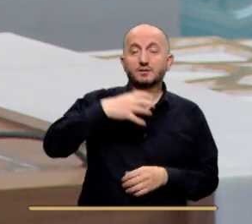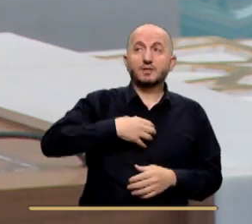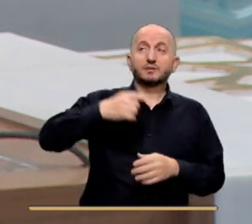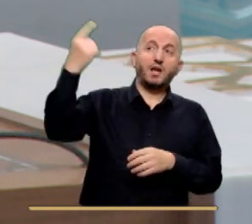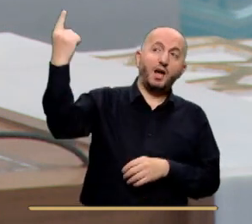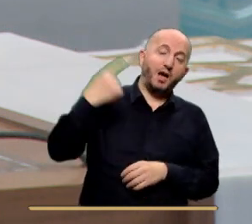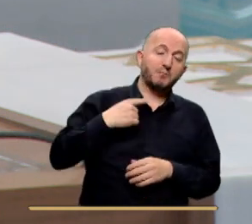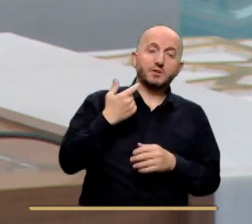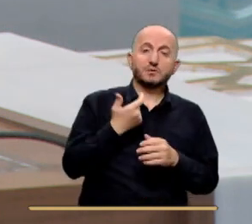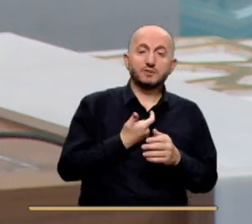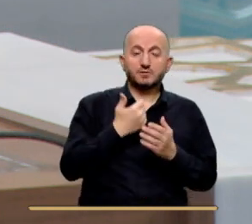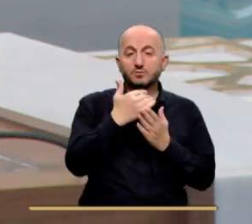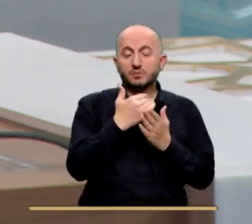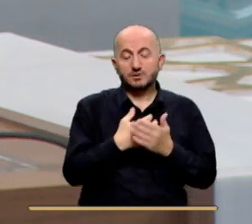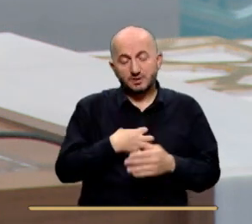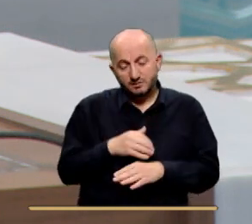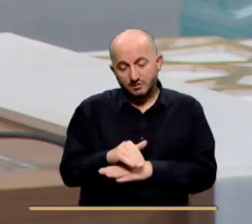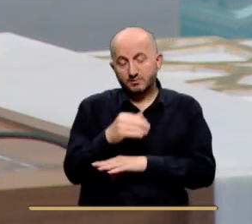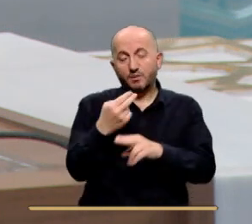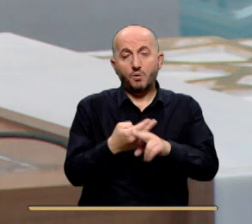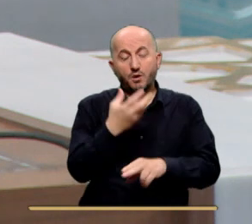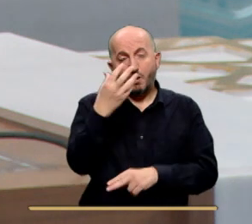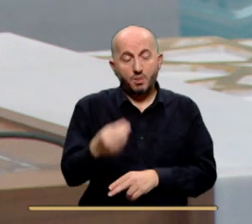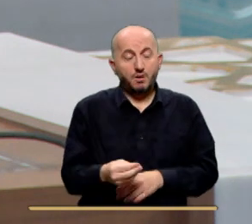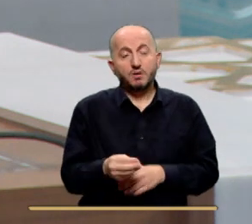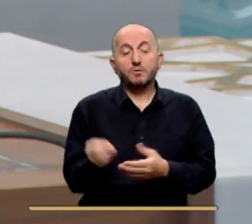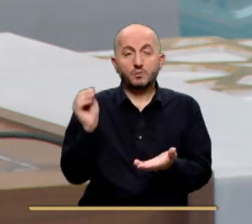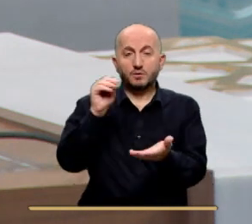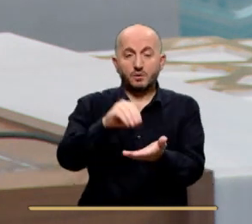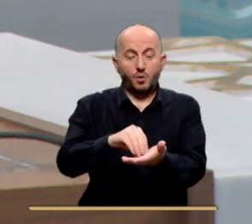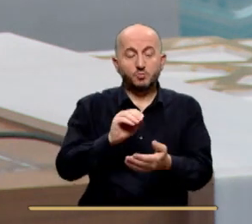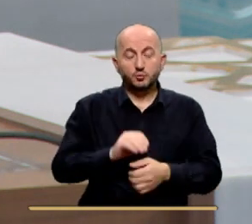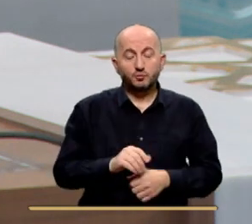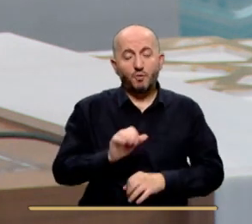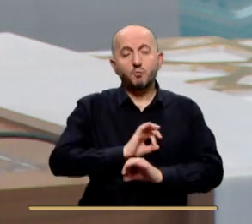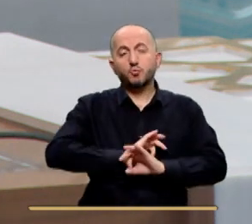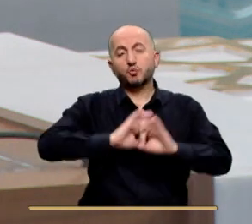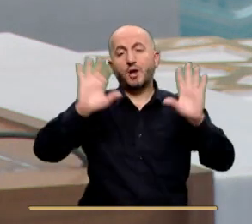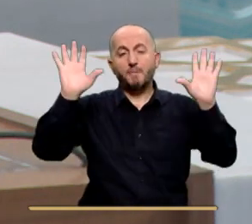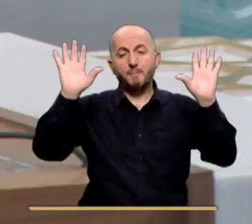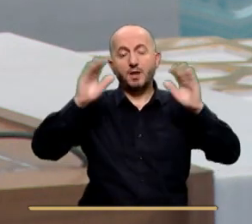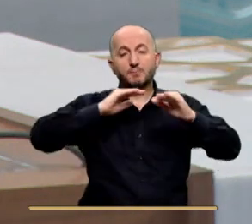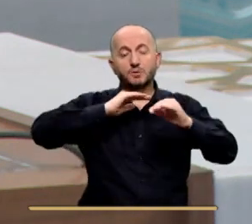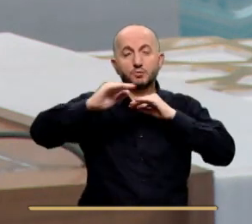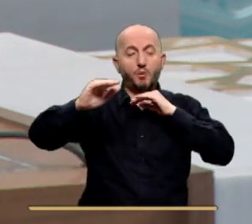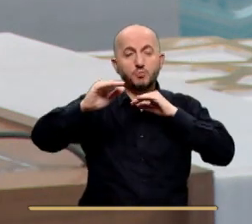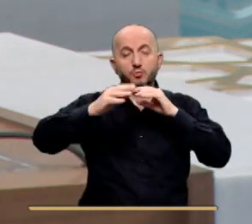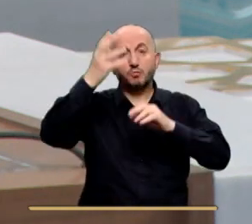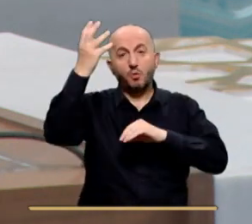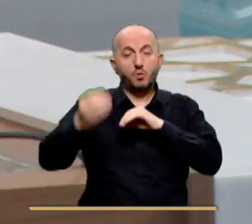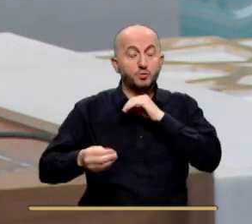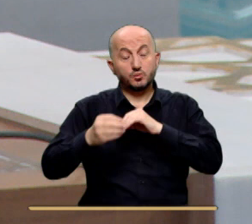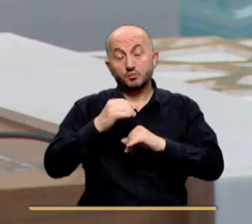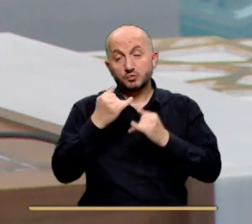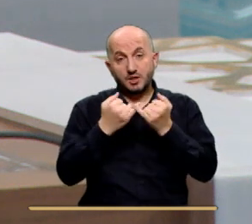emrettiği hükümleri şahsında yaşayarak örnek olarak ortaya koymuş ve mükemmel bir toplum